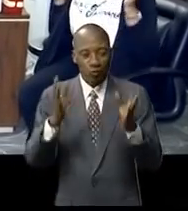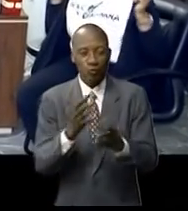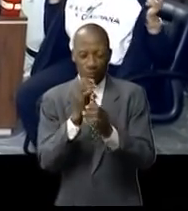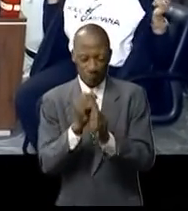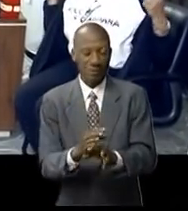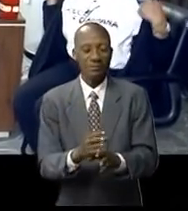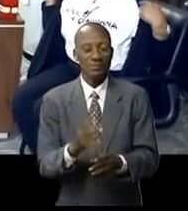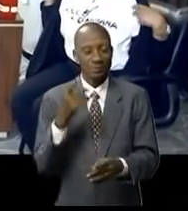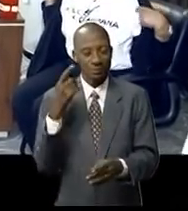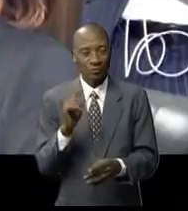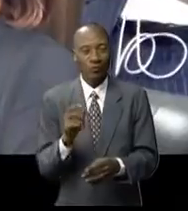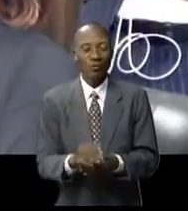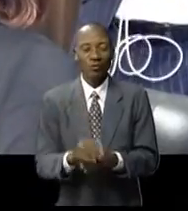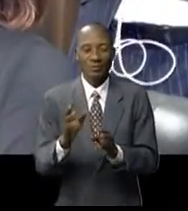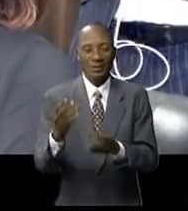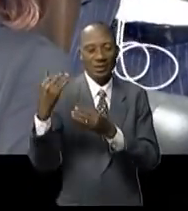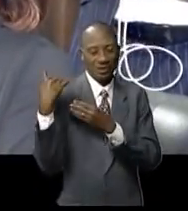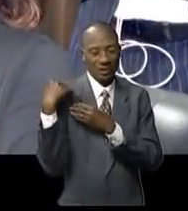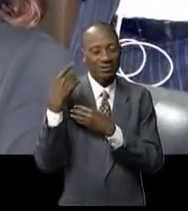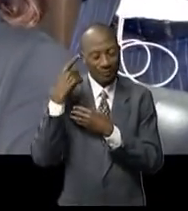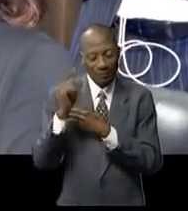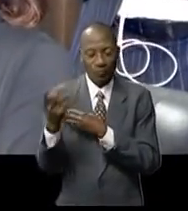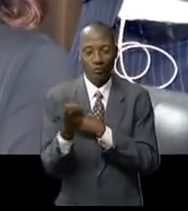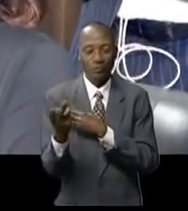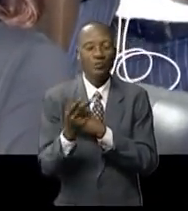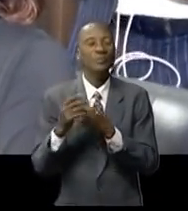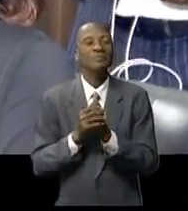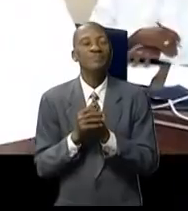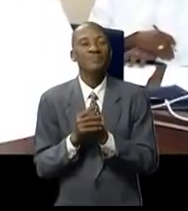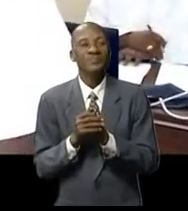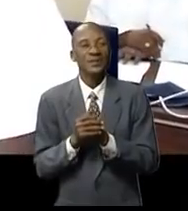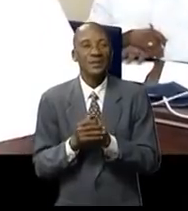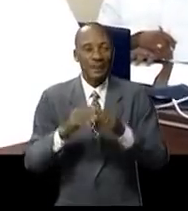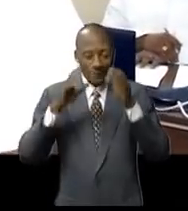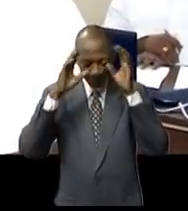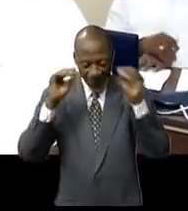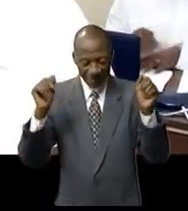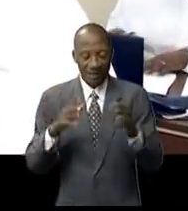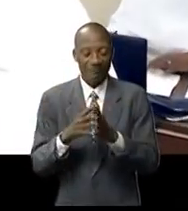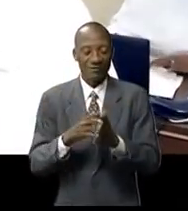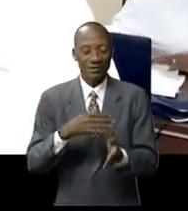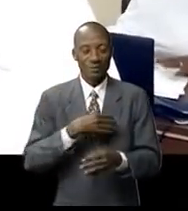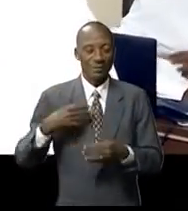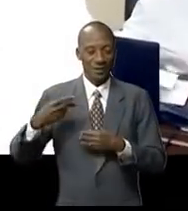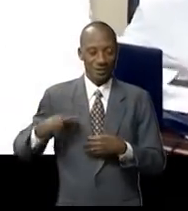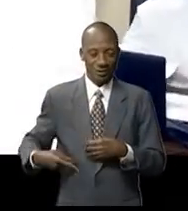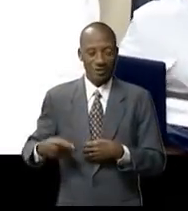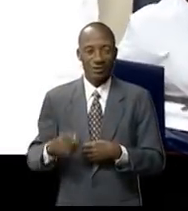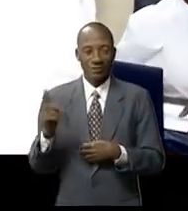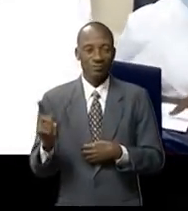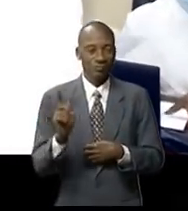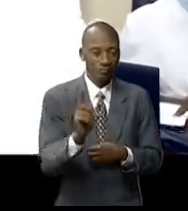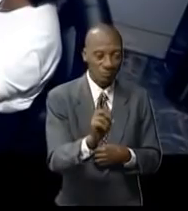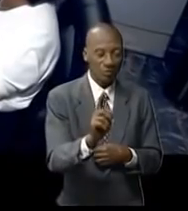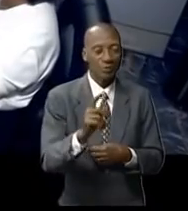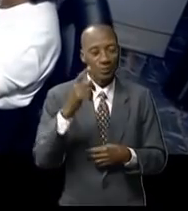assurer une prise en charge efficiente. Comme tout requérant, les chefs de l'État et la première dame se sont conformés au protocole mis